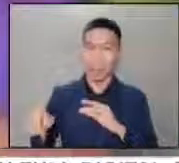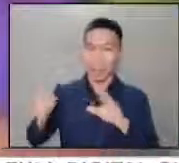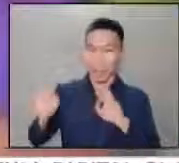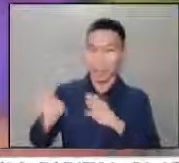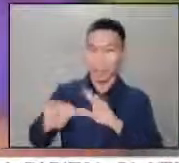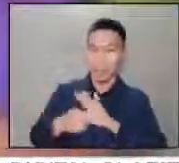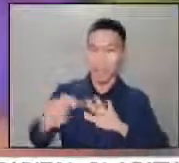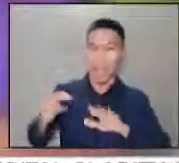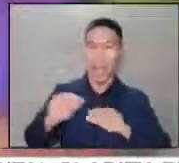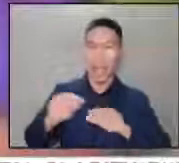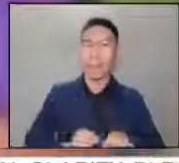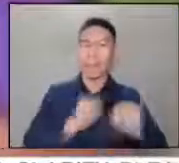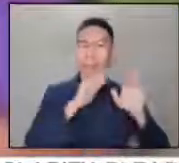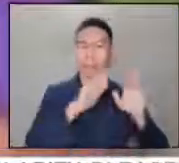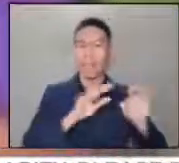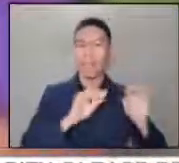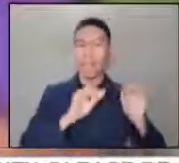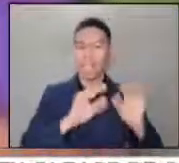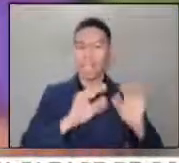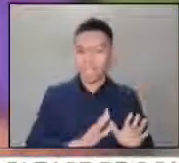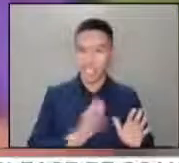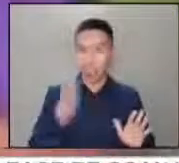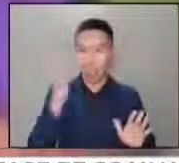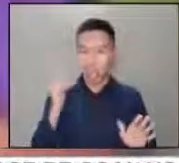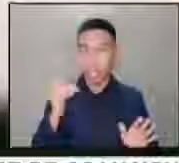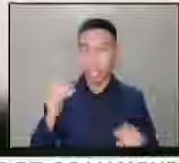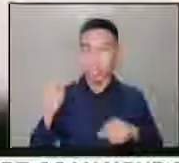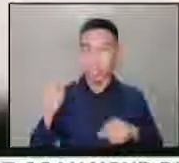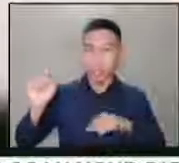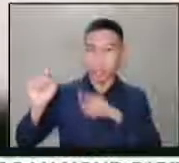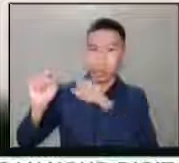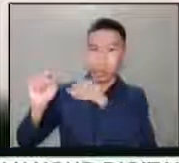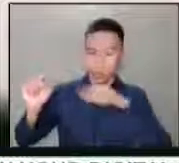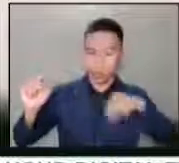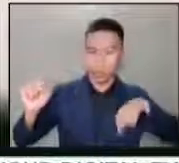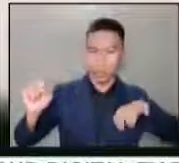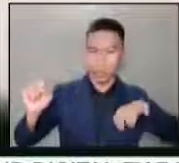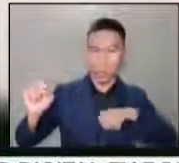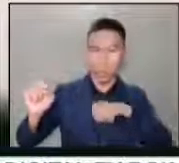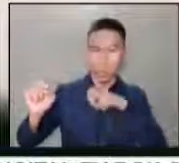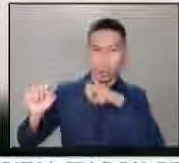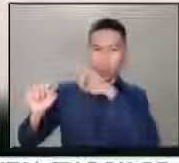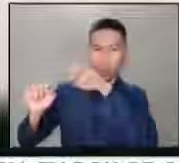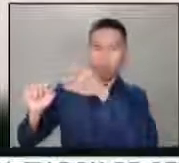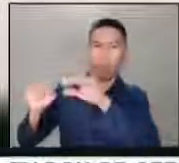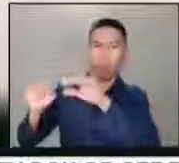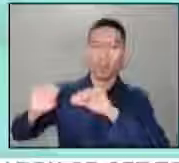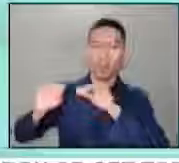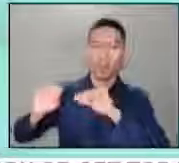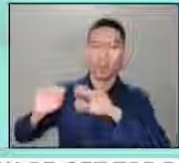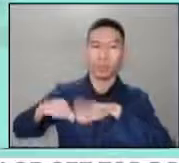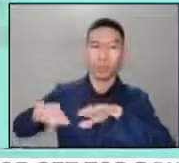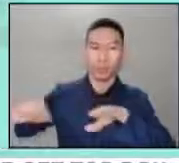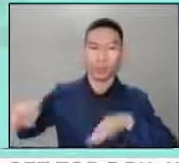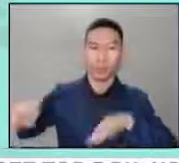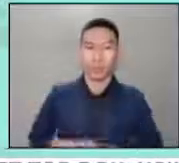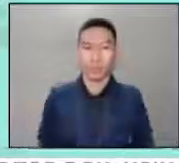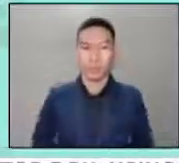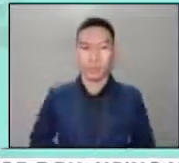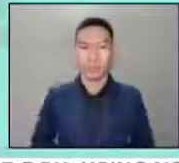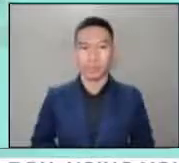dahil tinatahak niya ang kanilang lugar upang makapagturo lang sa mga bata. Talaga